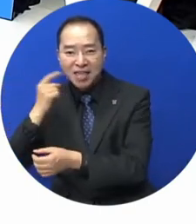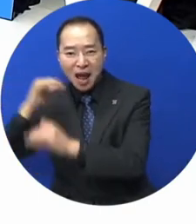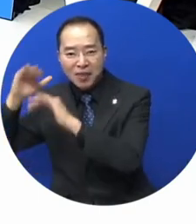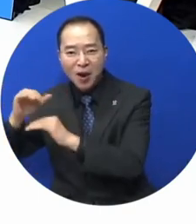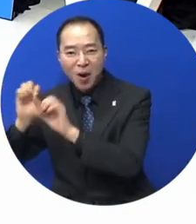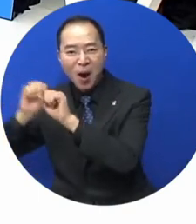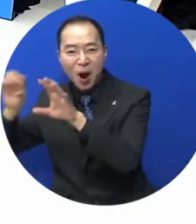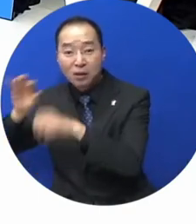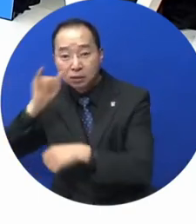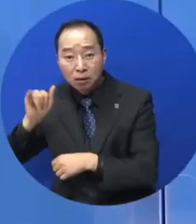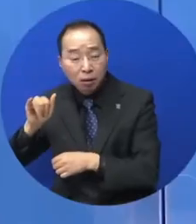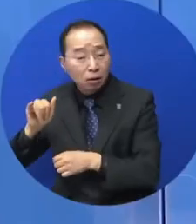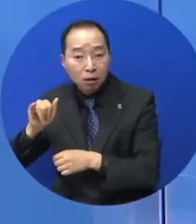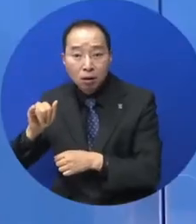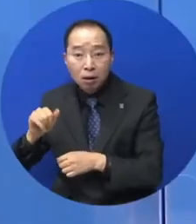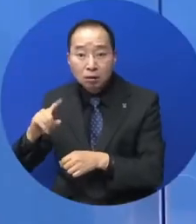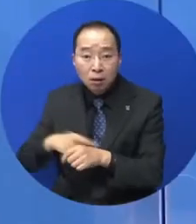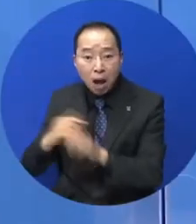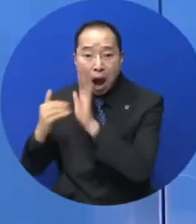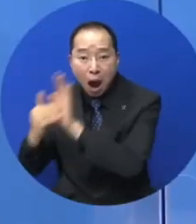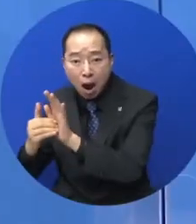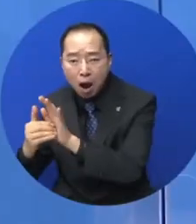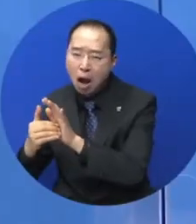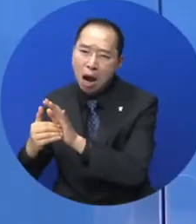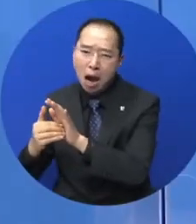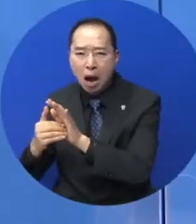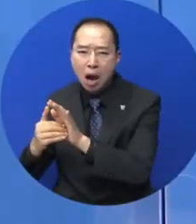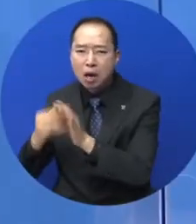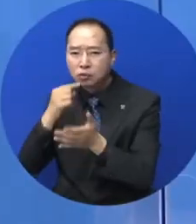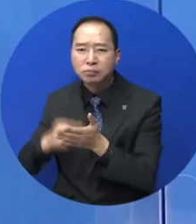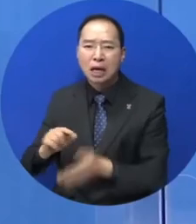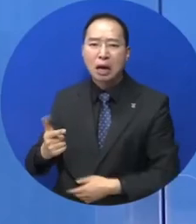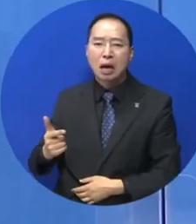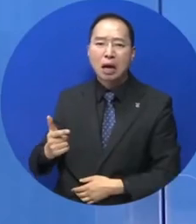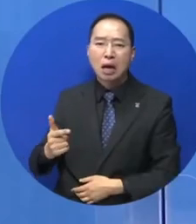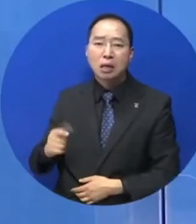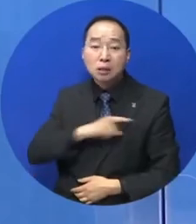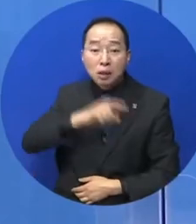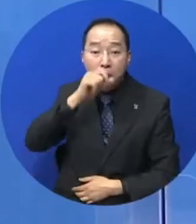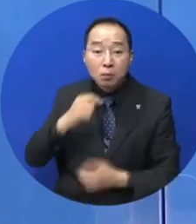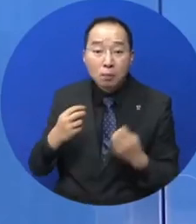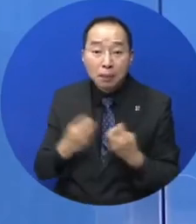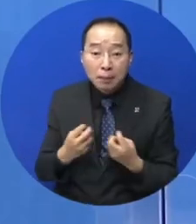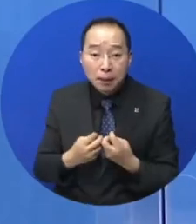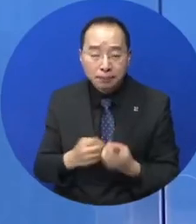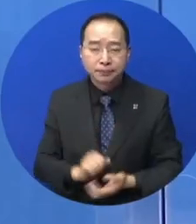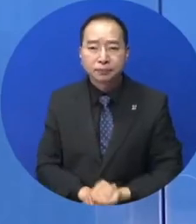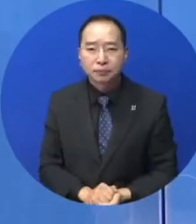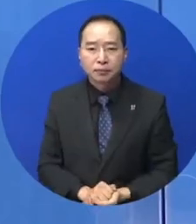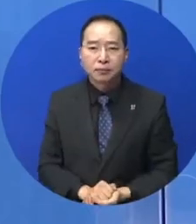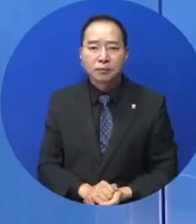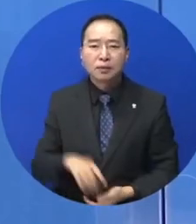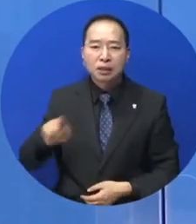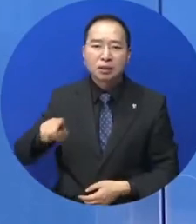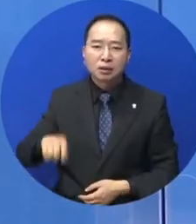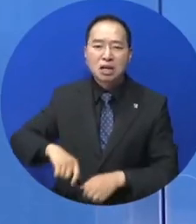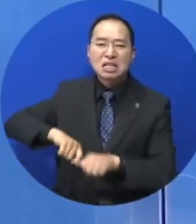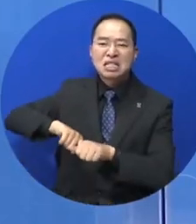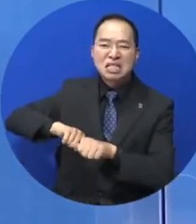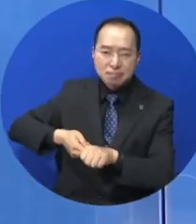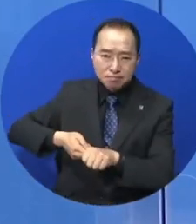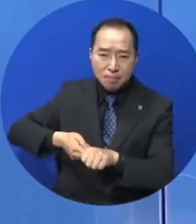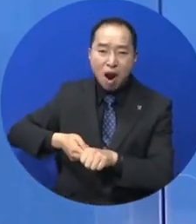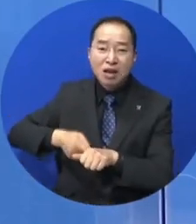외국에 있는 플랫폼과 연결을 해서 이것을 막는 방법들이 있는데 역시 제일 좋은 것은 이 징벌적 손해배상 제도를 적극적으로 도입을